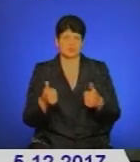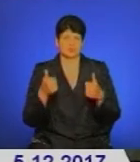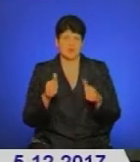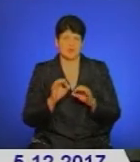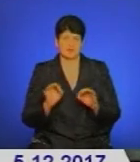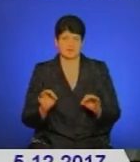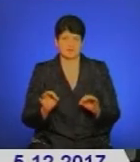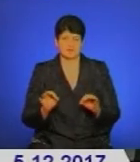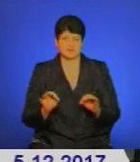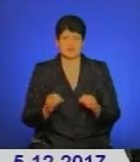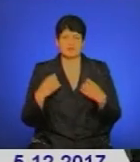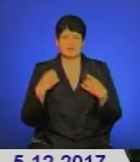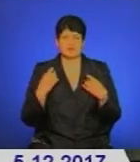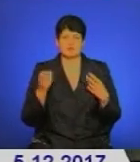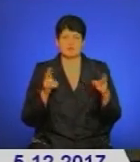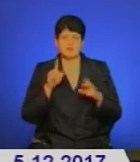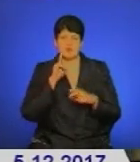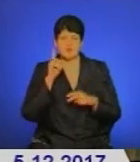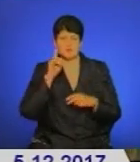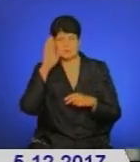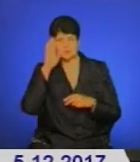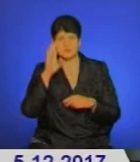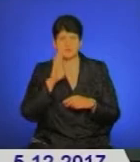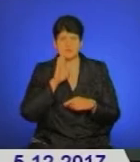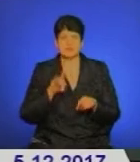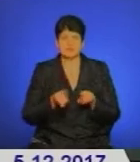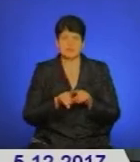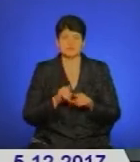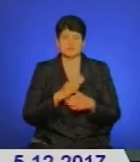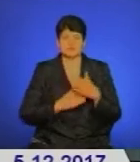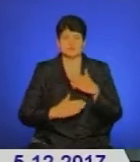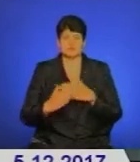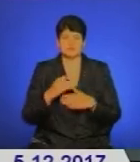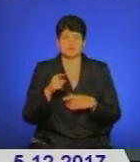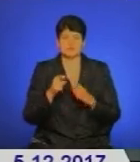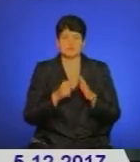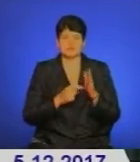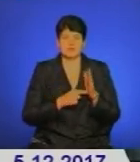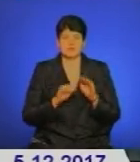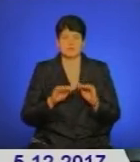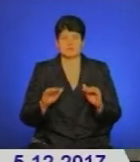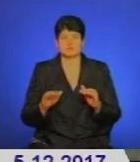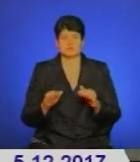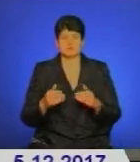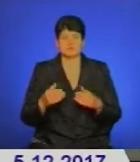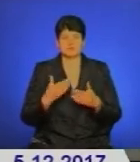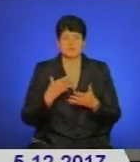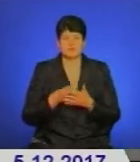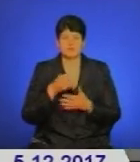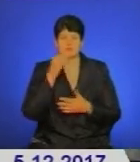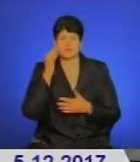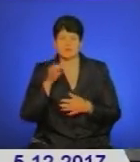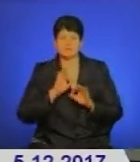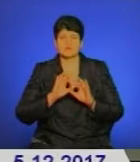класно. На свято завітала і молодь. Хлопці і дівчата теж з особливими потребами. Вони поділилися з дітьми життєвим досвідом та розповіли,